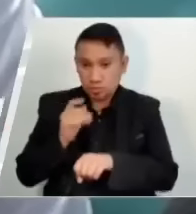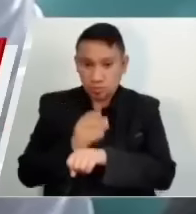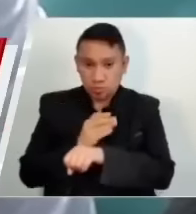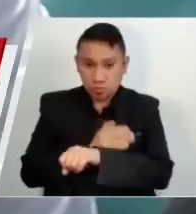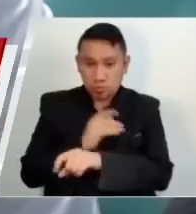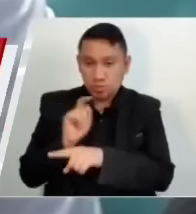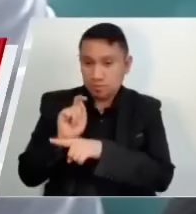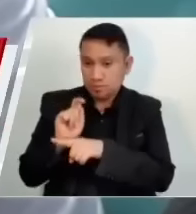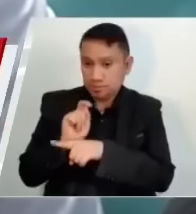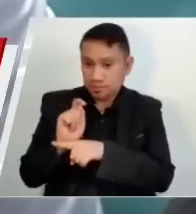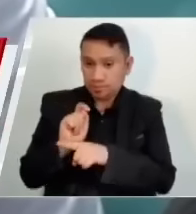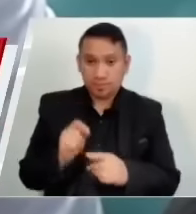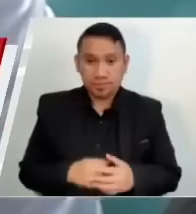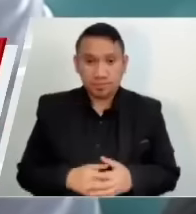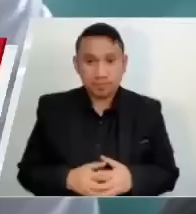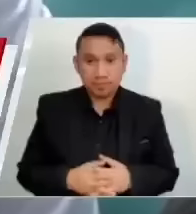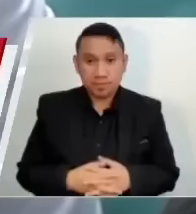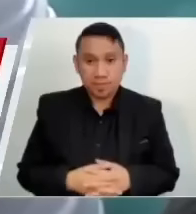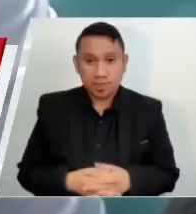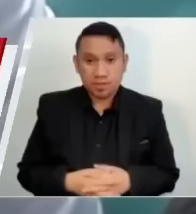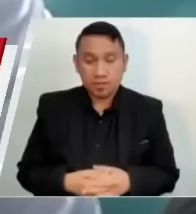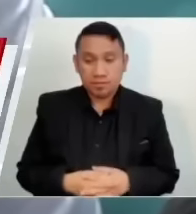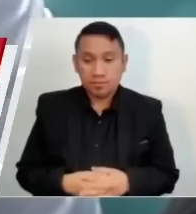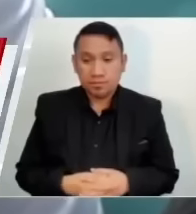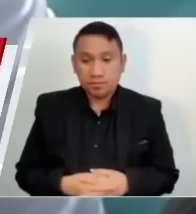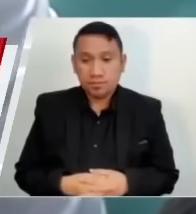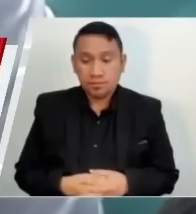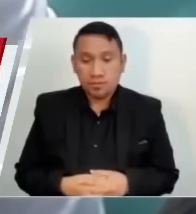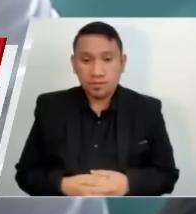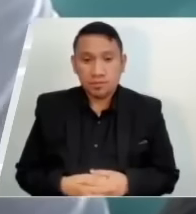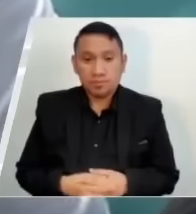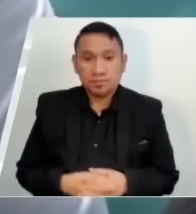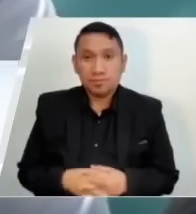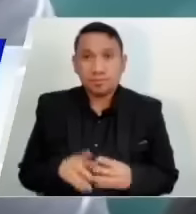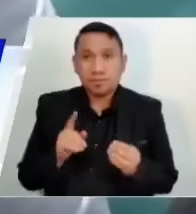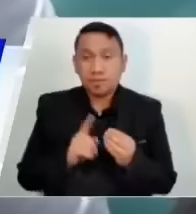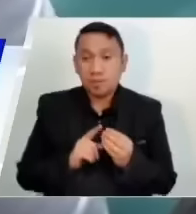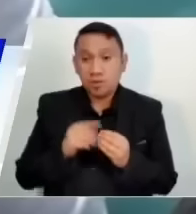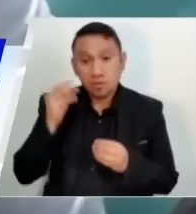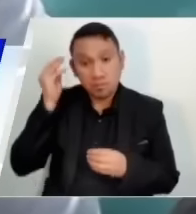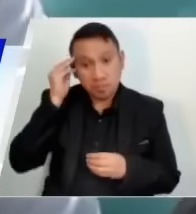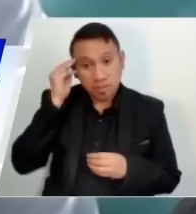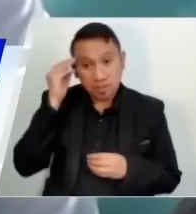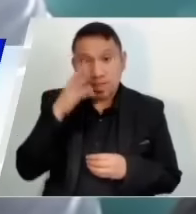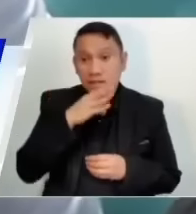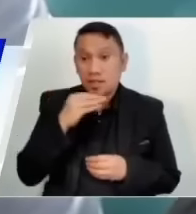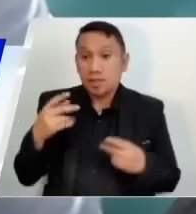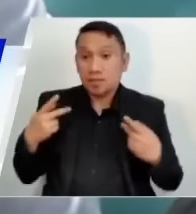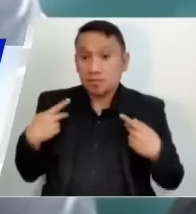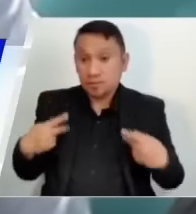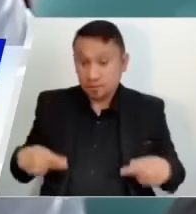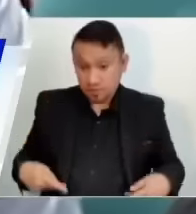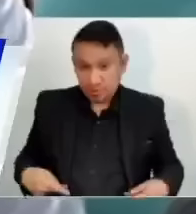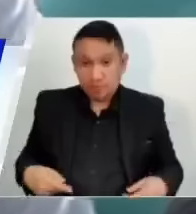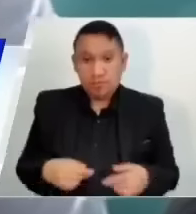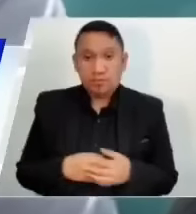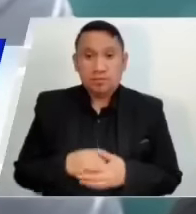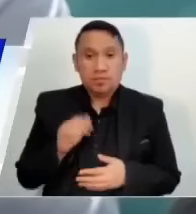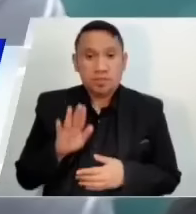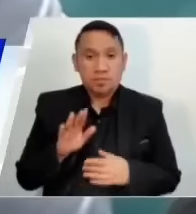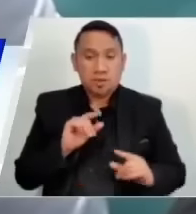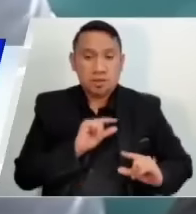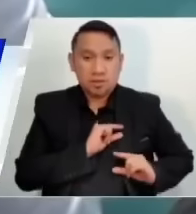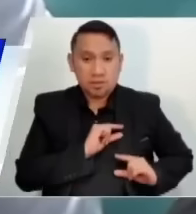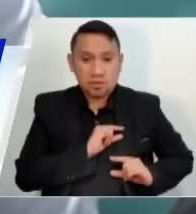culprit. Ito sa mental and physical being ng ating mga security guards.